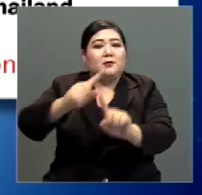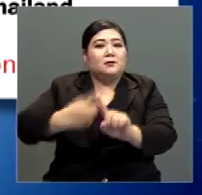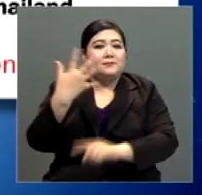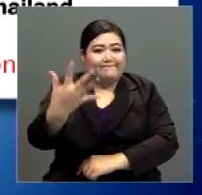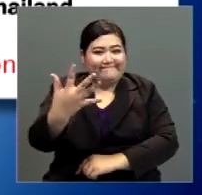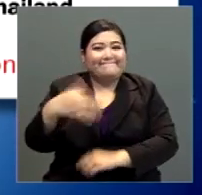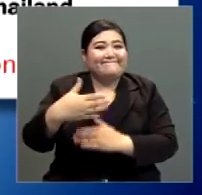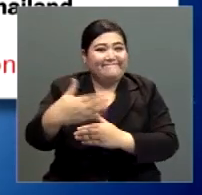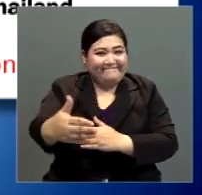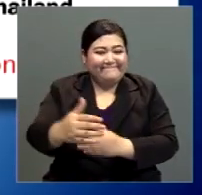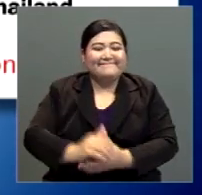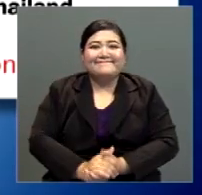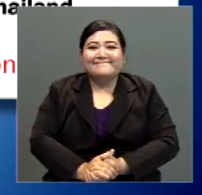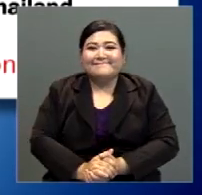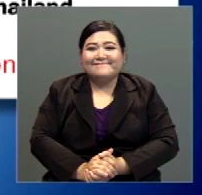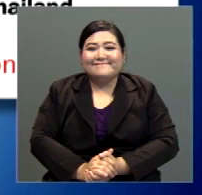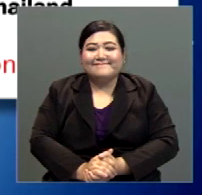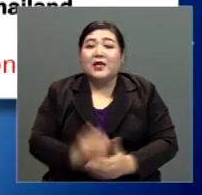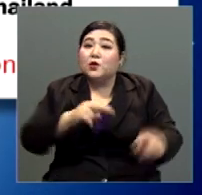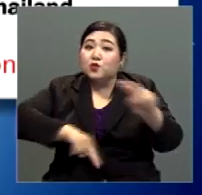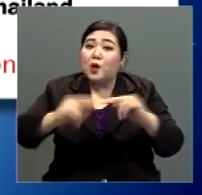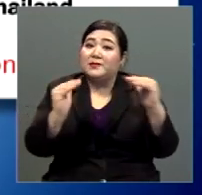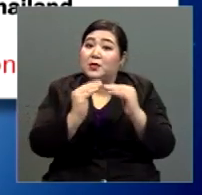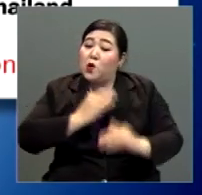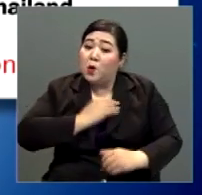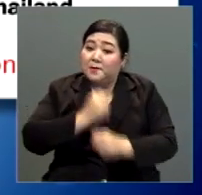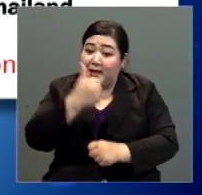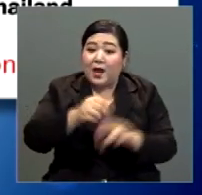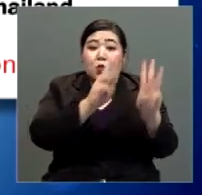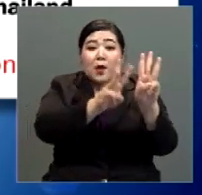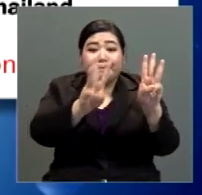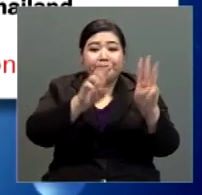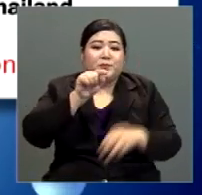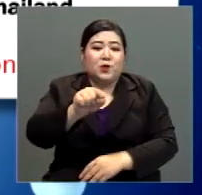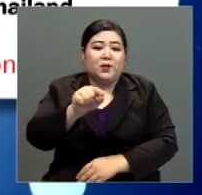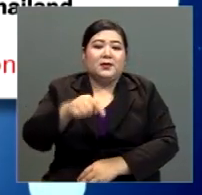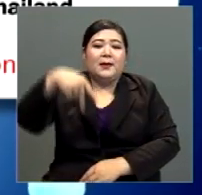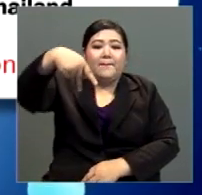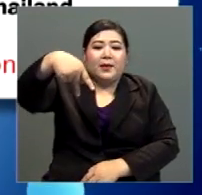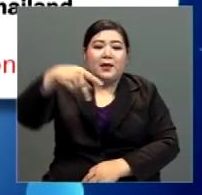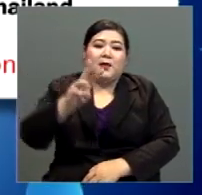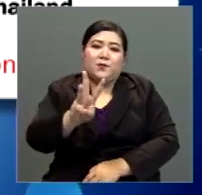คมเป็นต้นไปสามารถตรวจสอบสิทธิ์ได้ผ่านเว็บไซต์